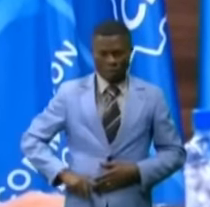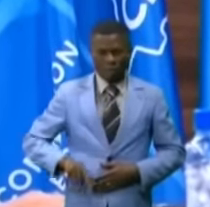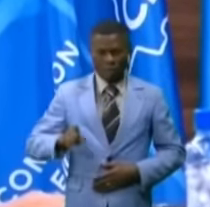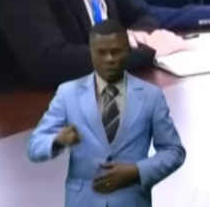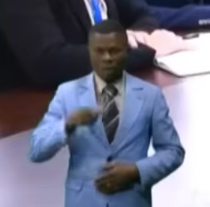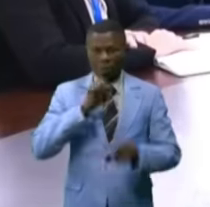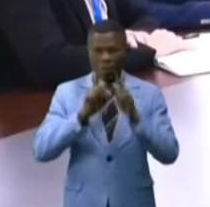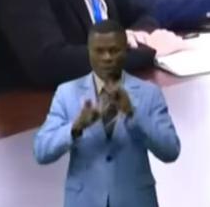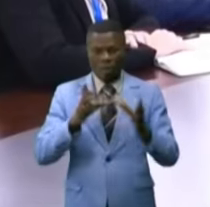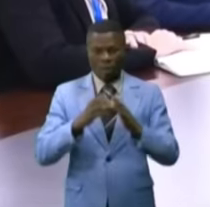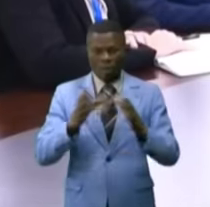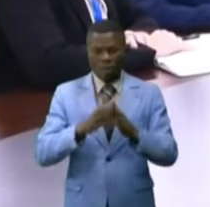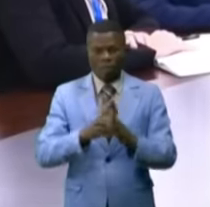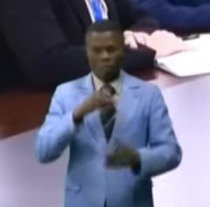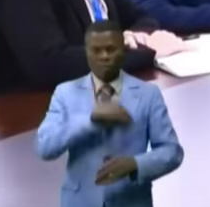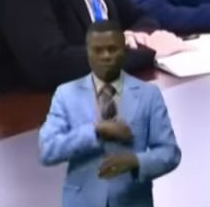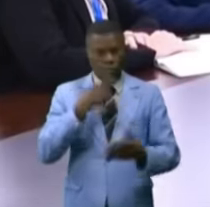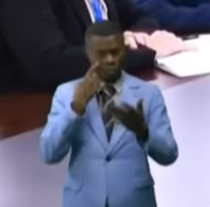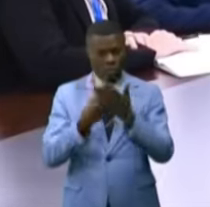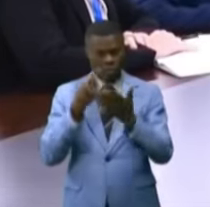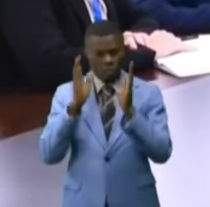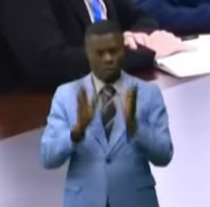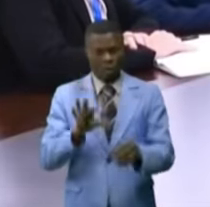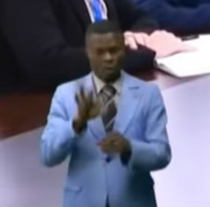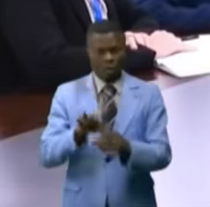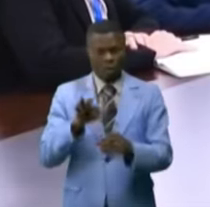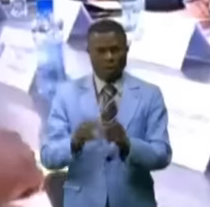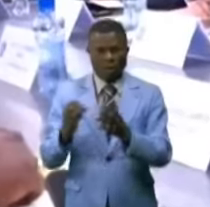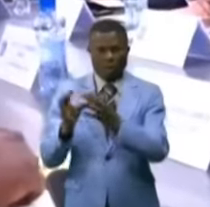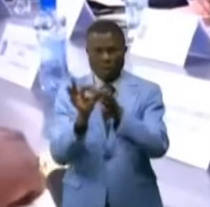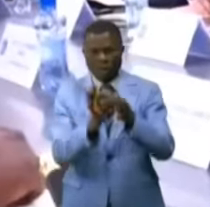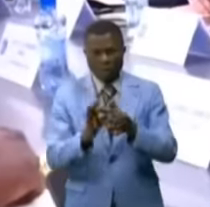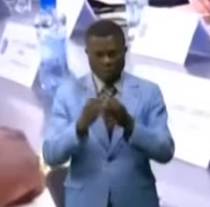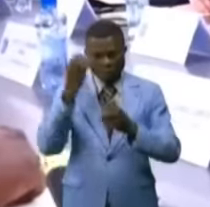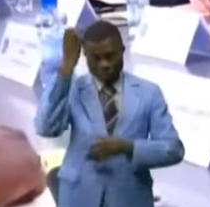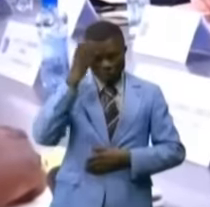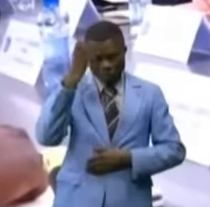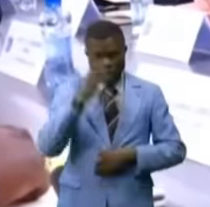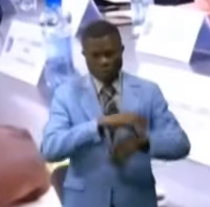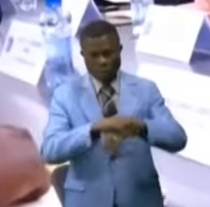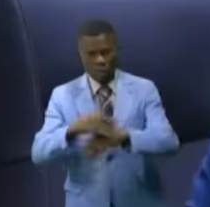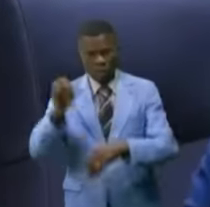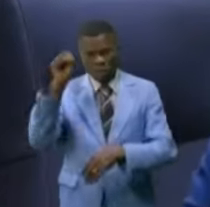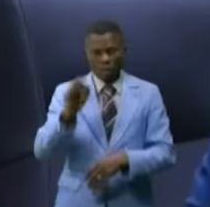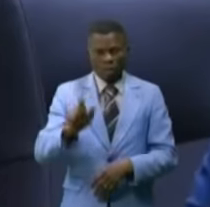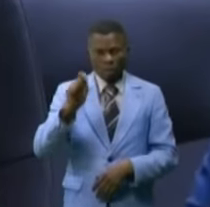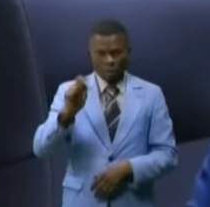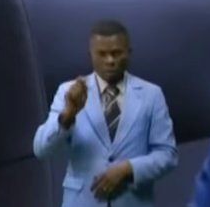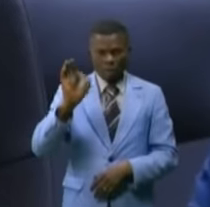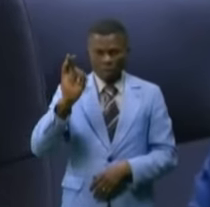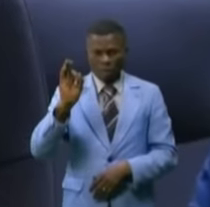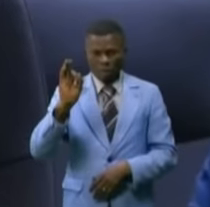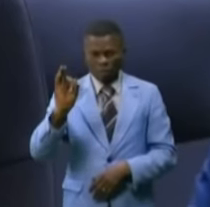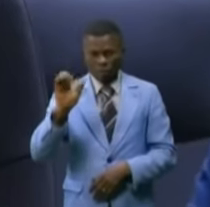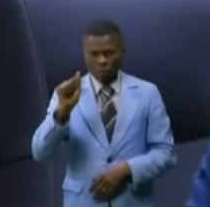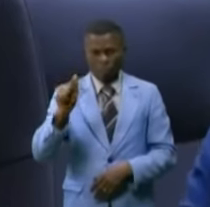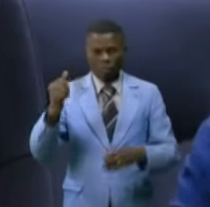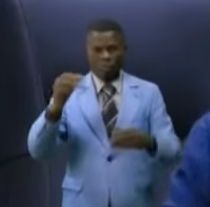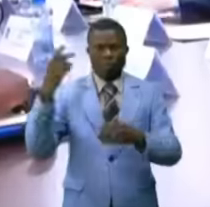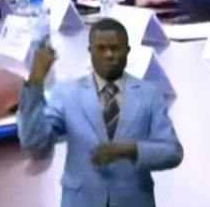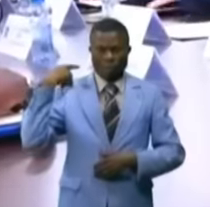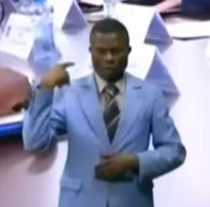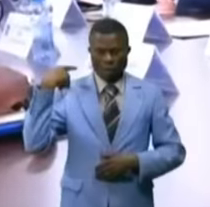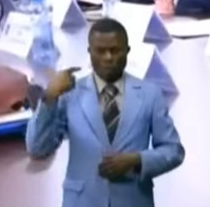a échangé avec la mission d'observation électorale de l'Union européenne, conduite par Stéphane Mandon, député et chef de la mission